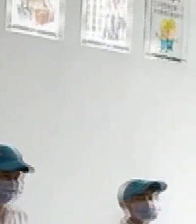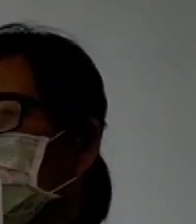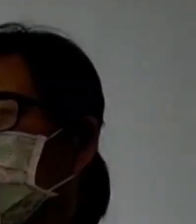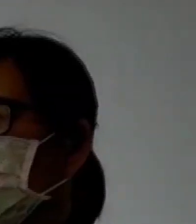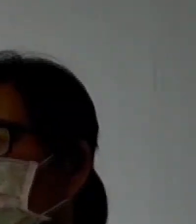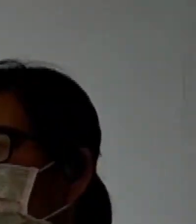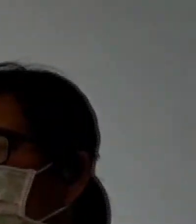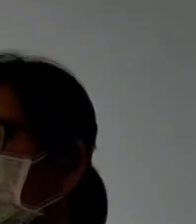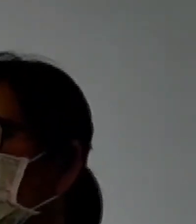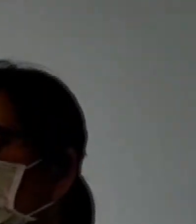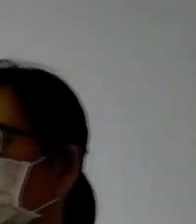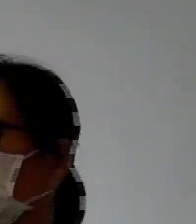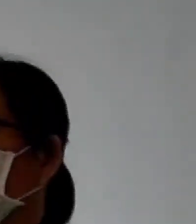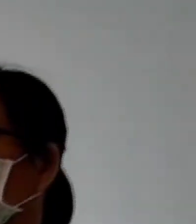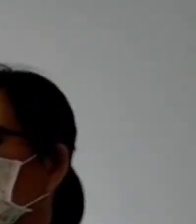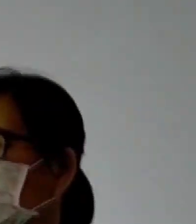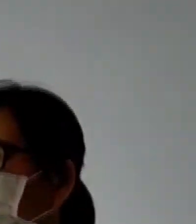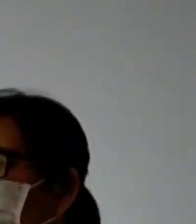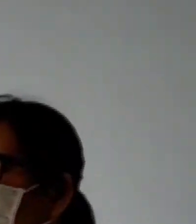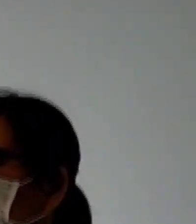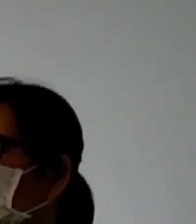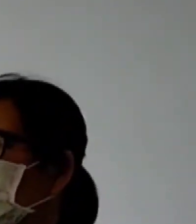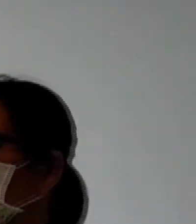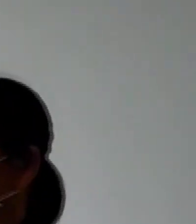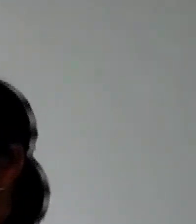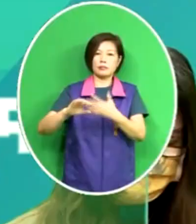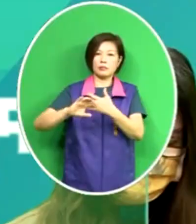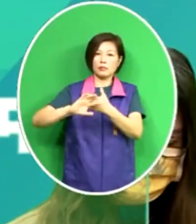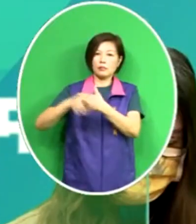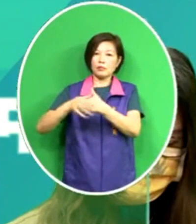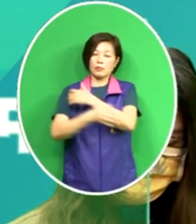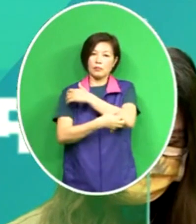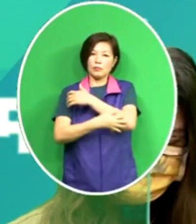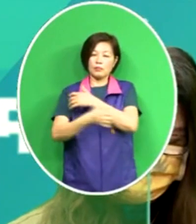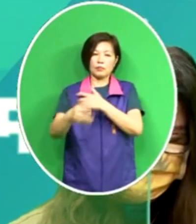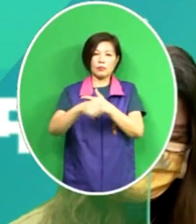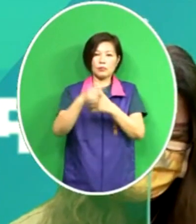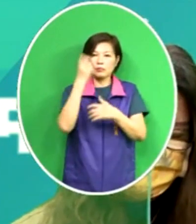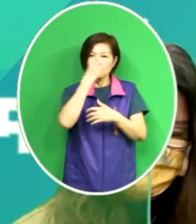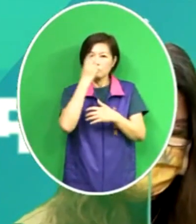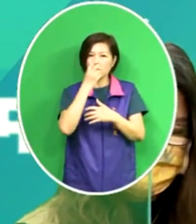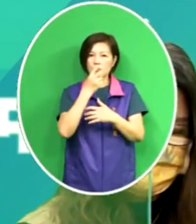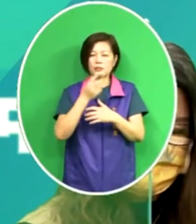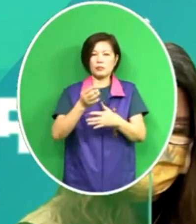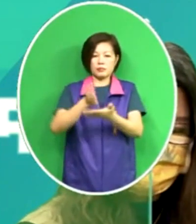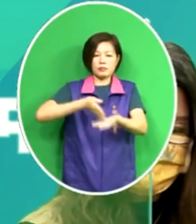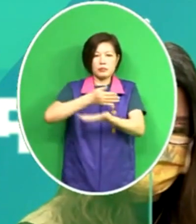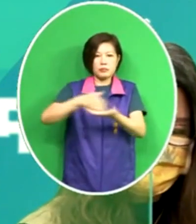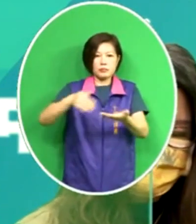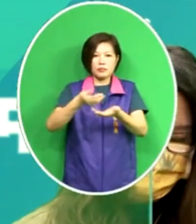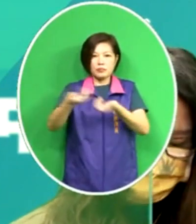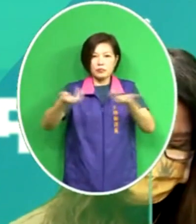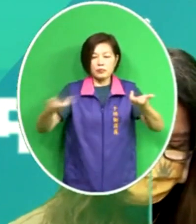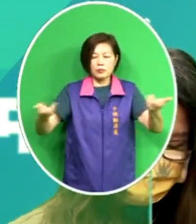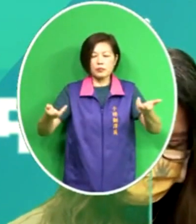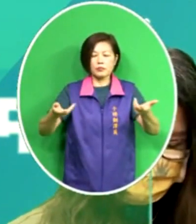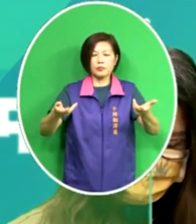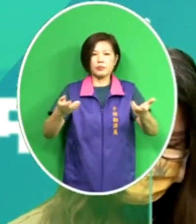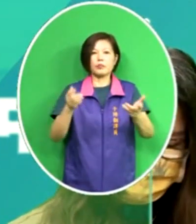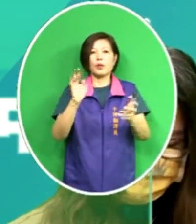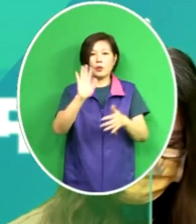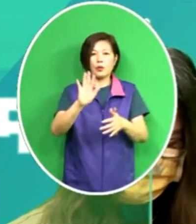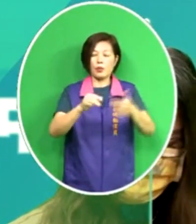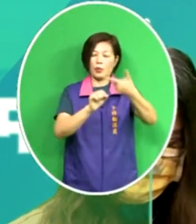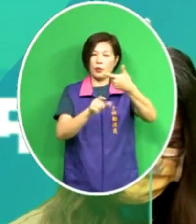业，强化防疫措施及分流管理宣导， 包括相关的分仓分流，在6月9号以